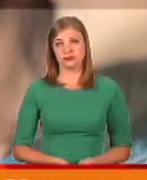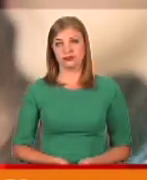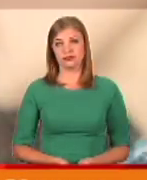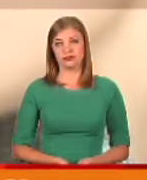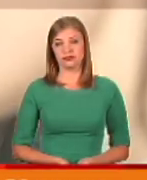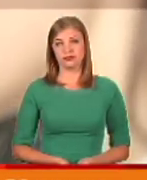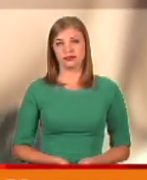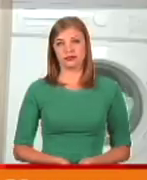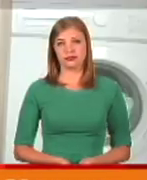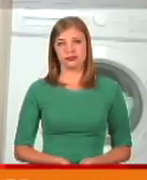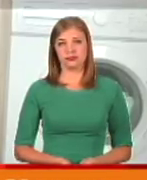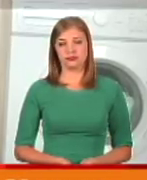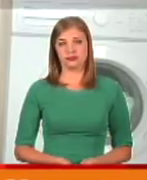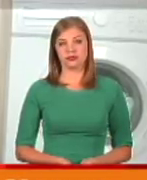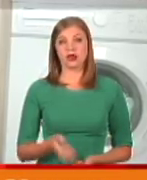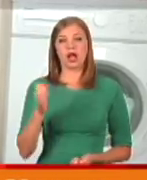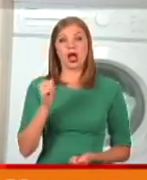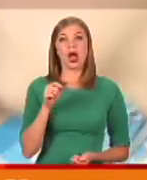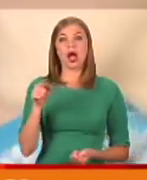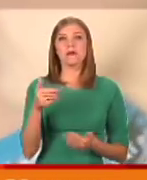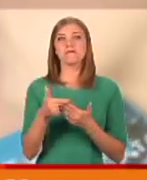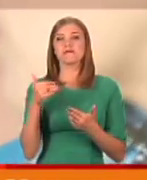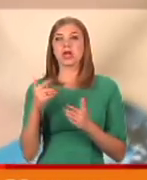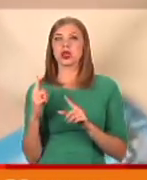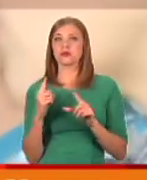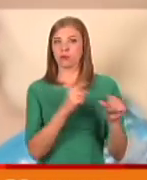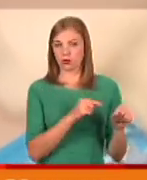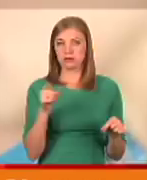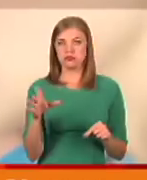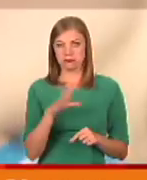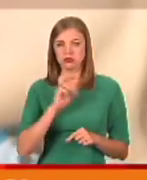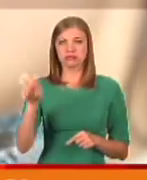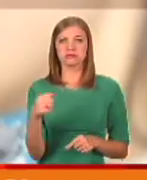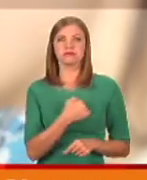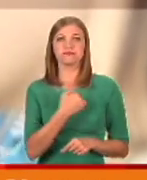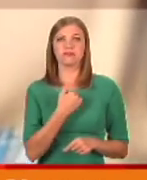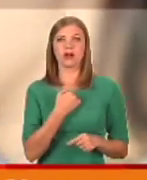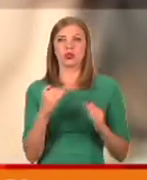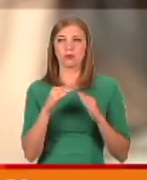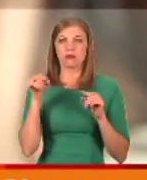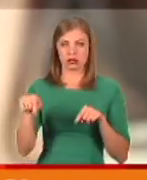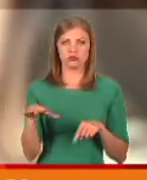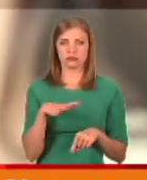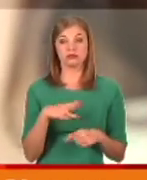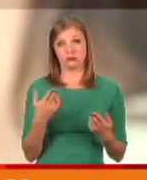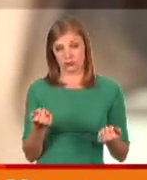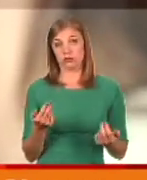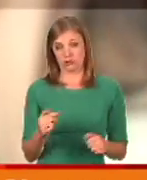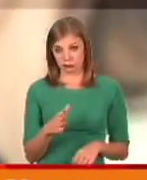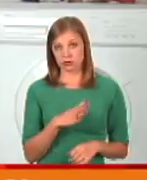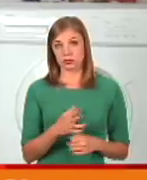Любушка моя, да. А он перед поездкой ходил в военкомат сюда? Да,